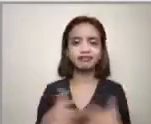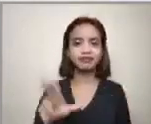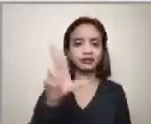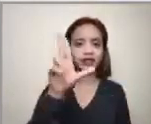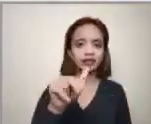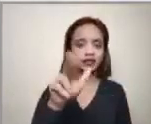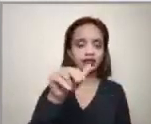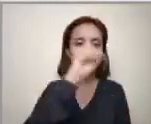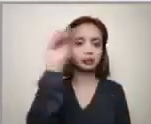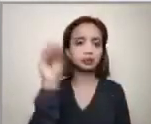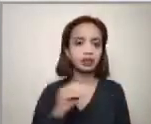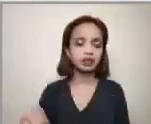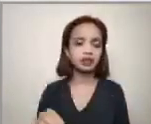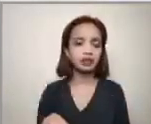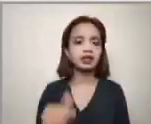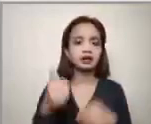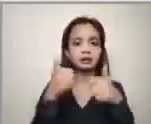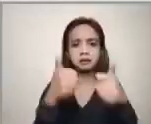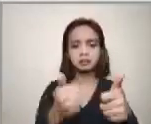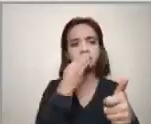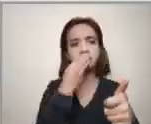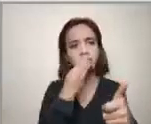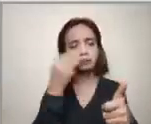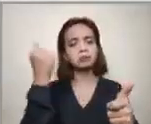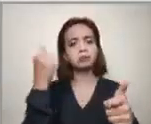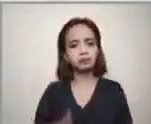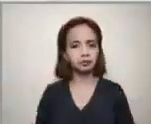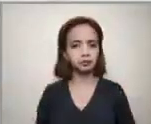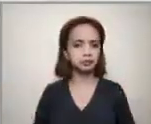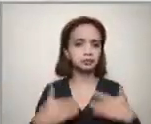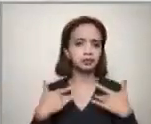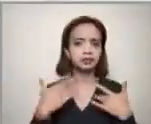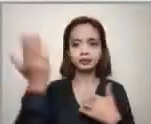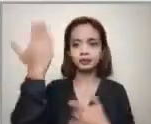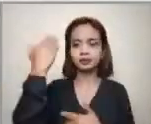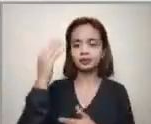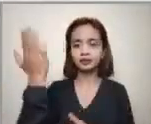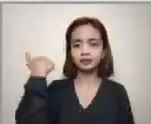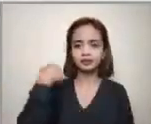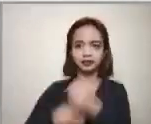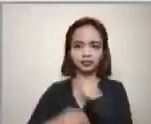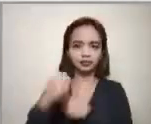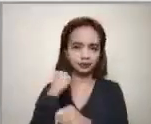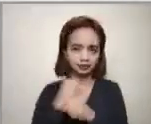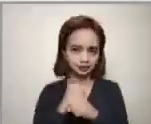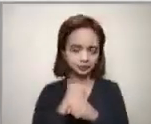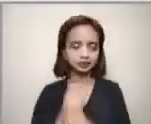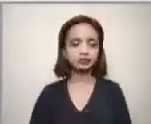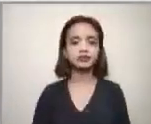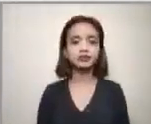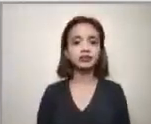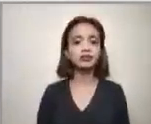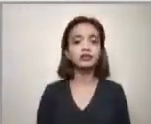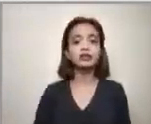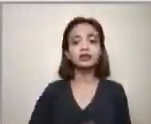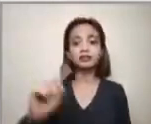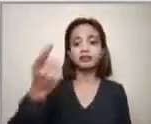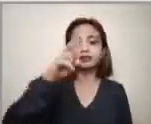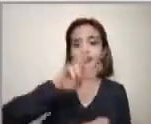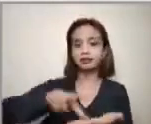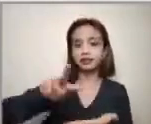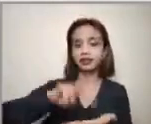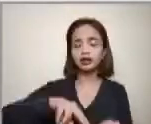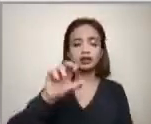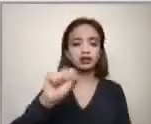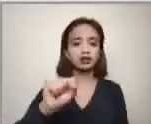nagsabing bumuti ang kanilang pamumuhay sa nakalipas na 12 buwan. Sa naunang survey ng SWS, lumabas naman na